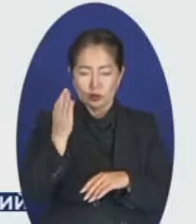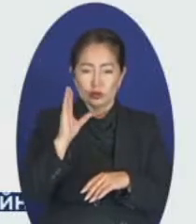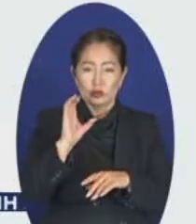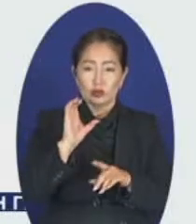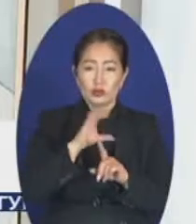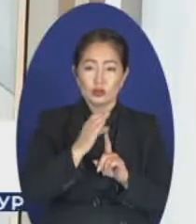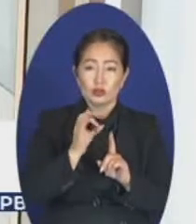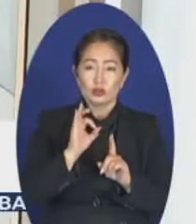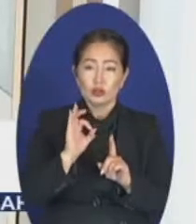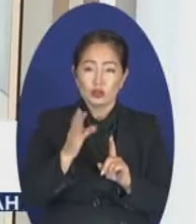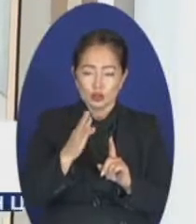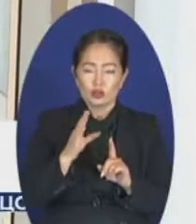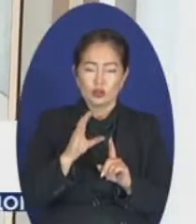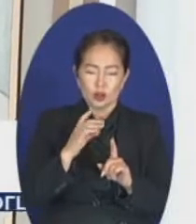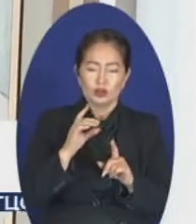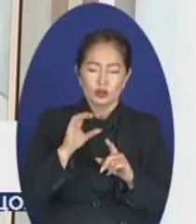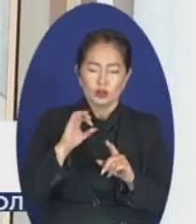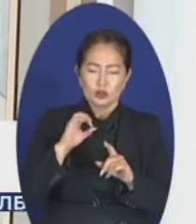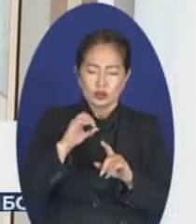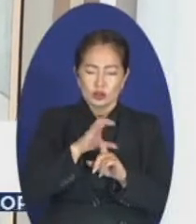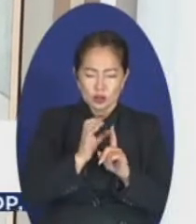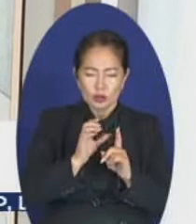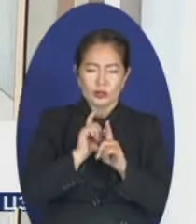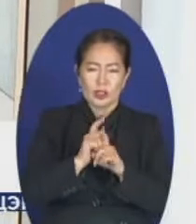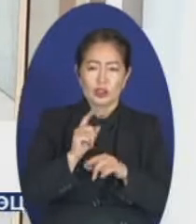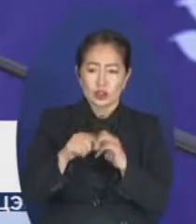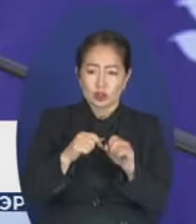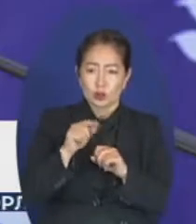ташаалан давхцсан түүхэн жил тохиож байгааг тодтогсон юм а.